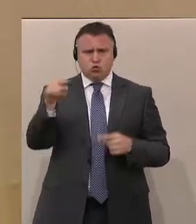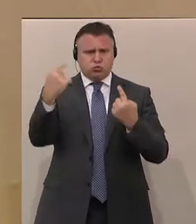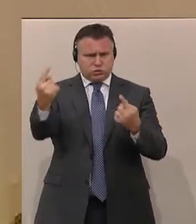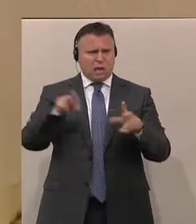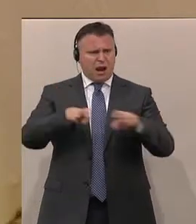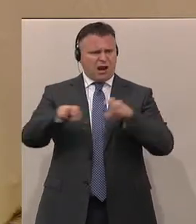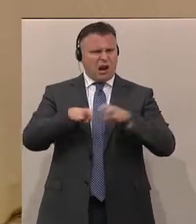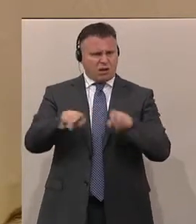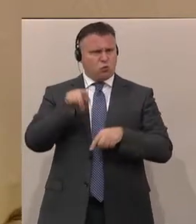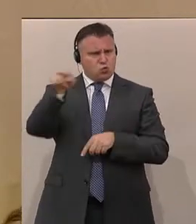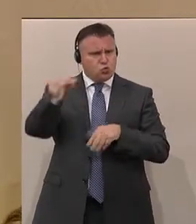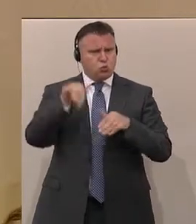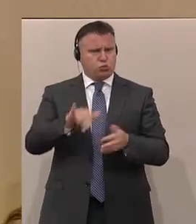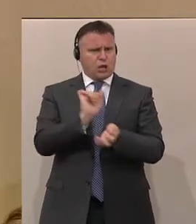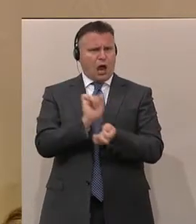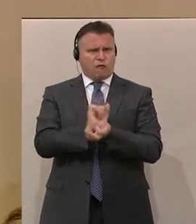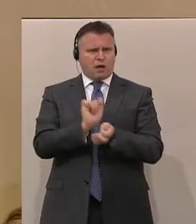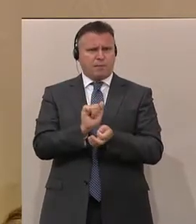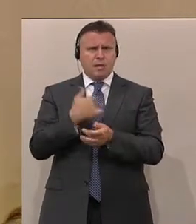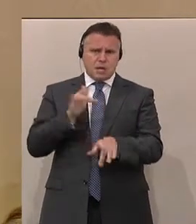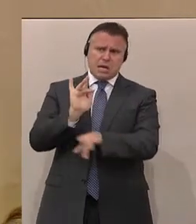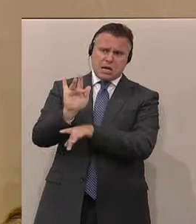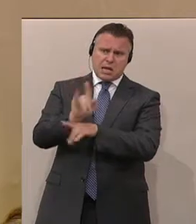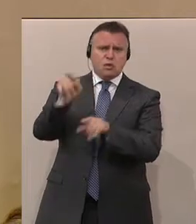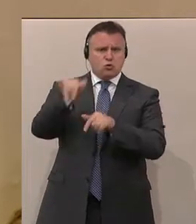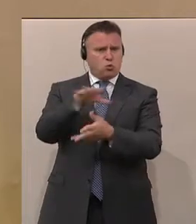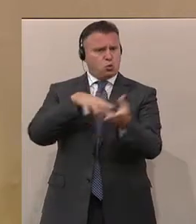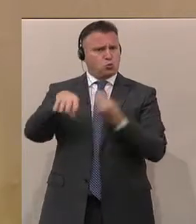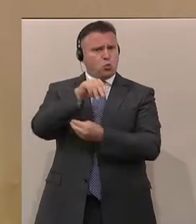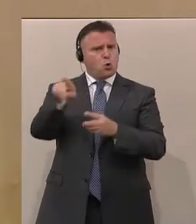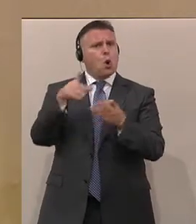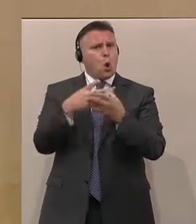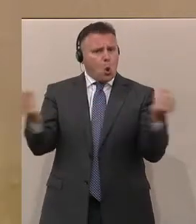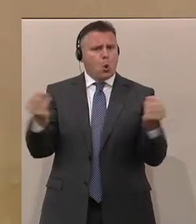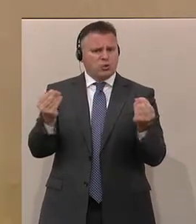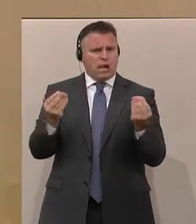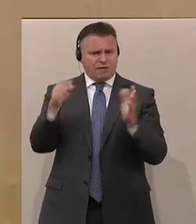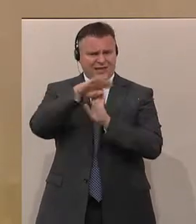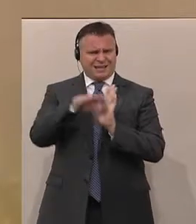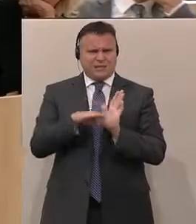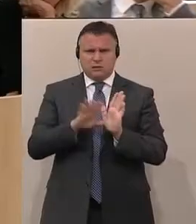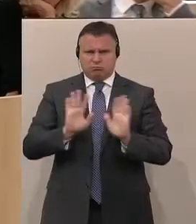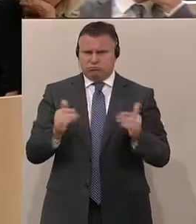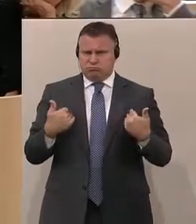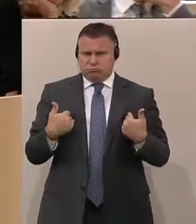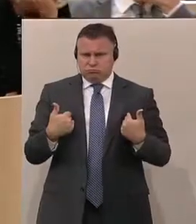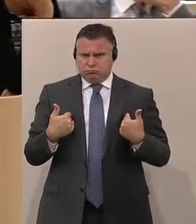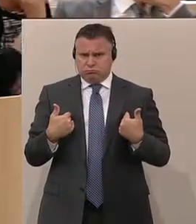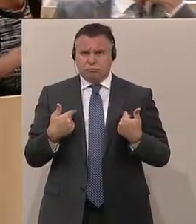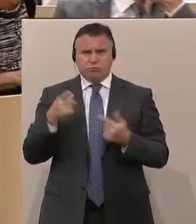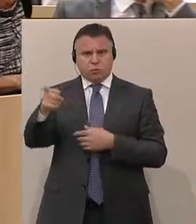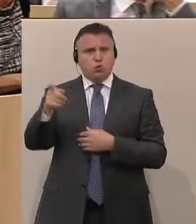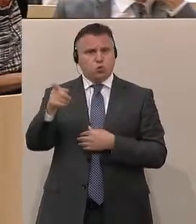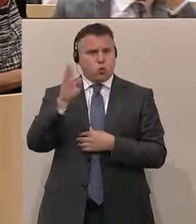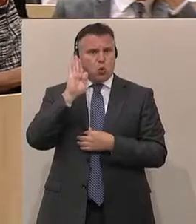der Regierung und es wäre Ihre Aufgabe, auf Kritik einzugehen und Probleme zu lösen in Gesetzen. Aber offensichtlich hören